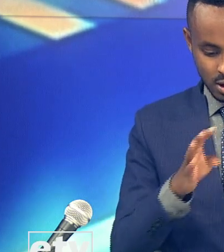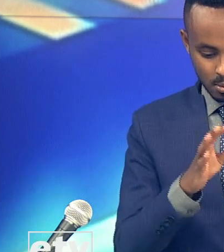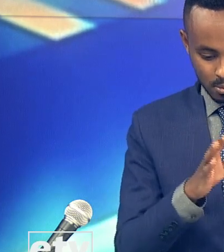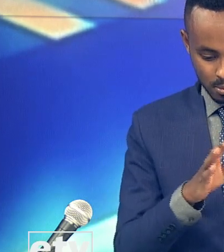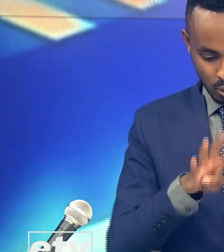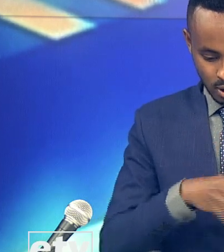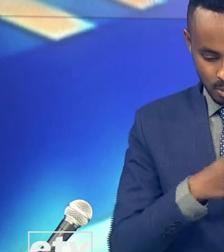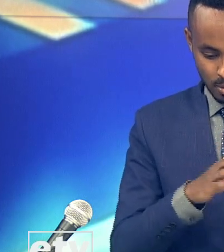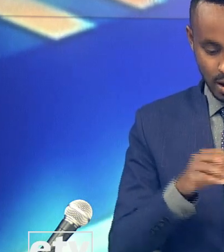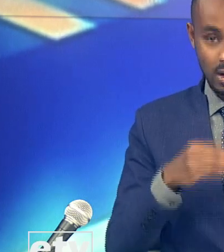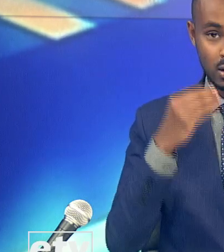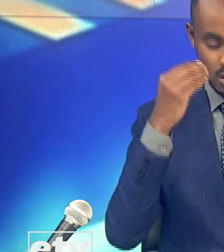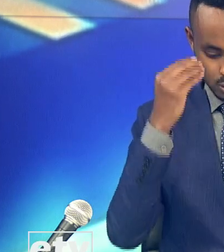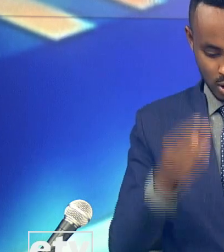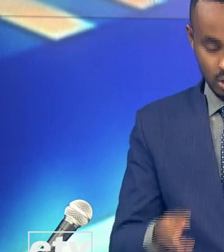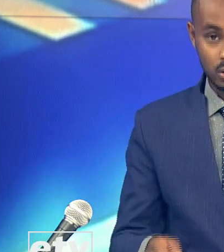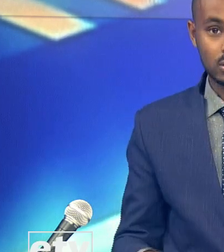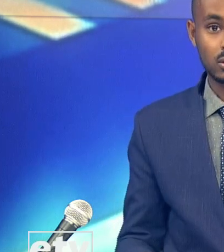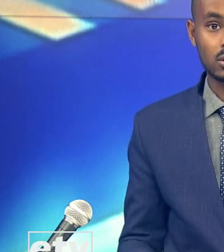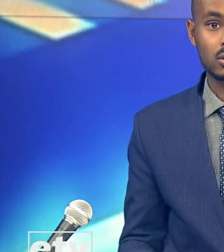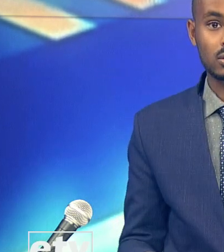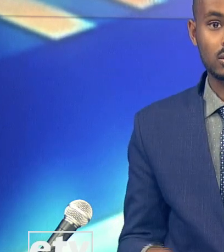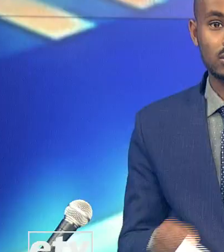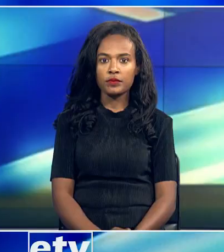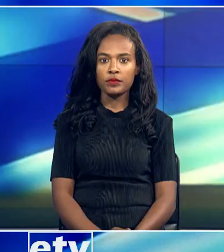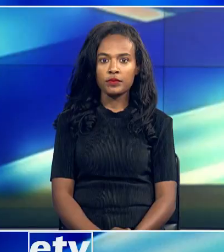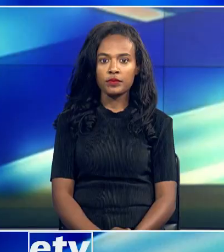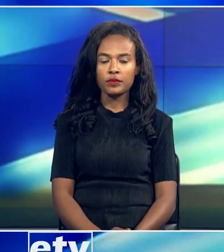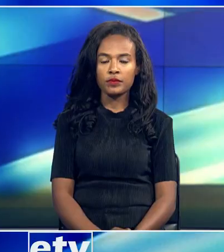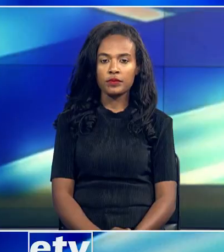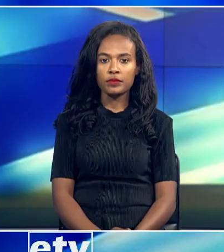በተዘጋጀ ፕሮግራም ላይ ተገልጿል።